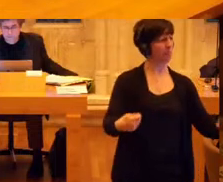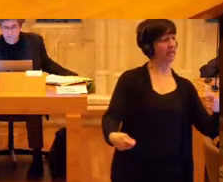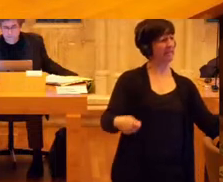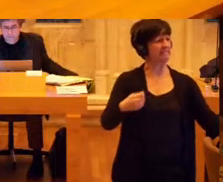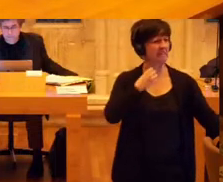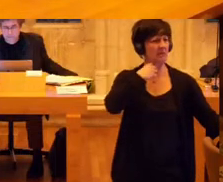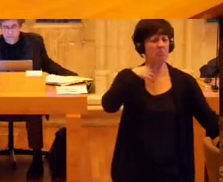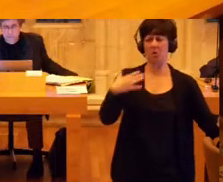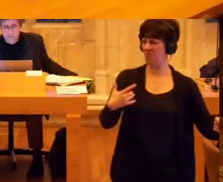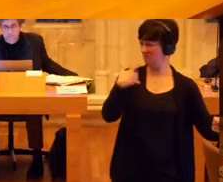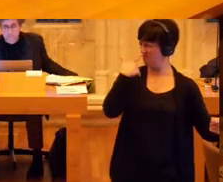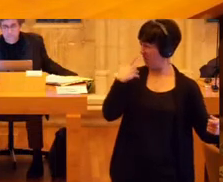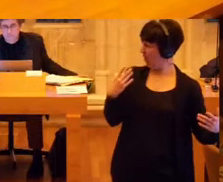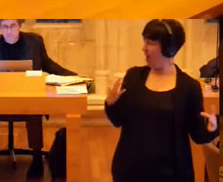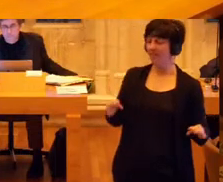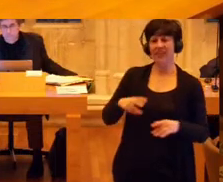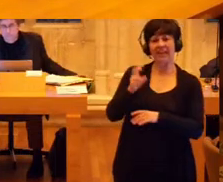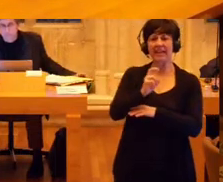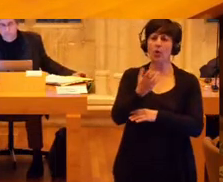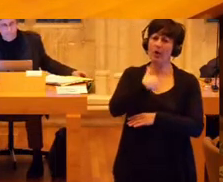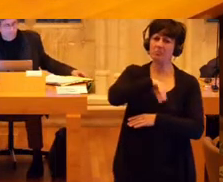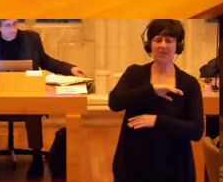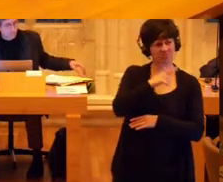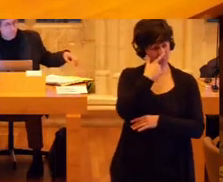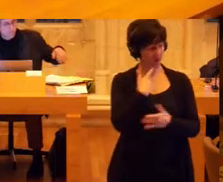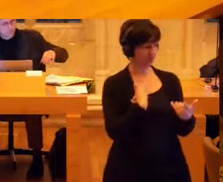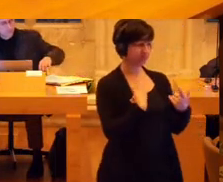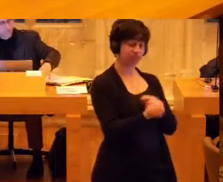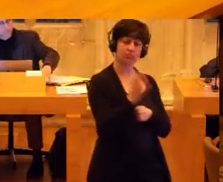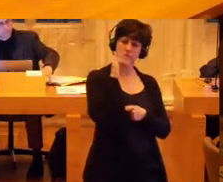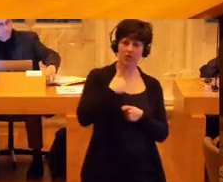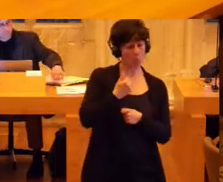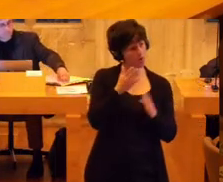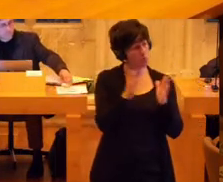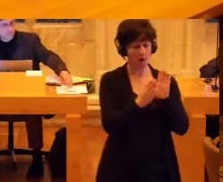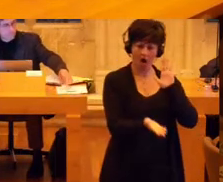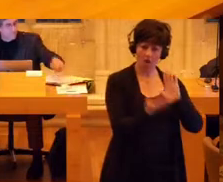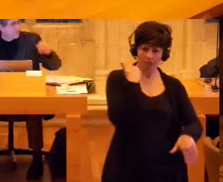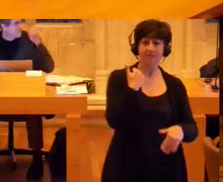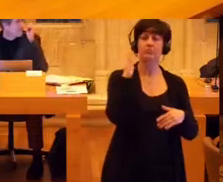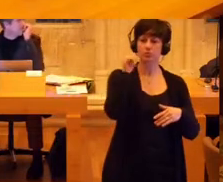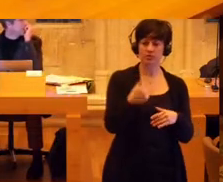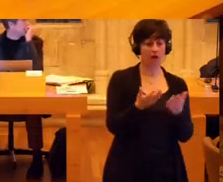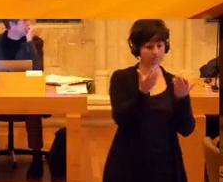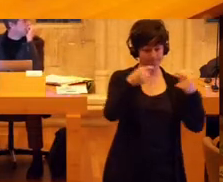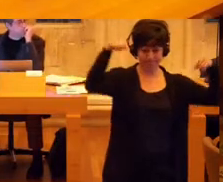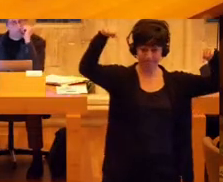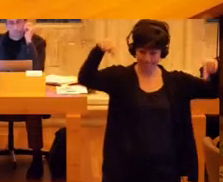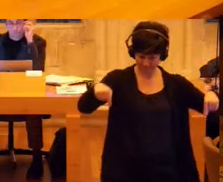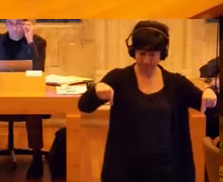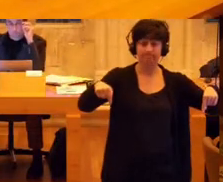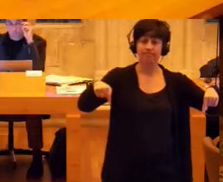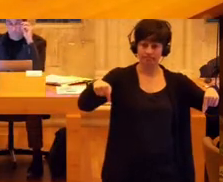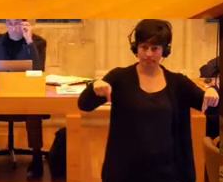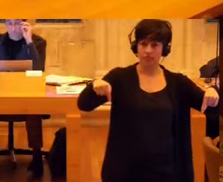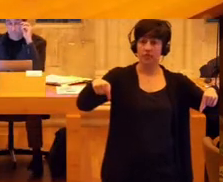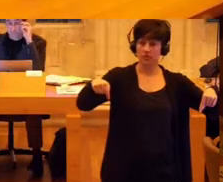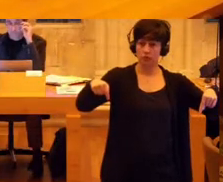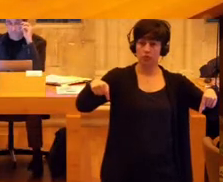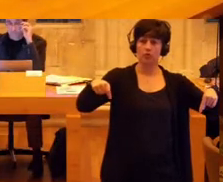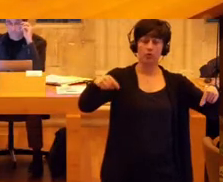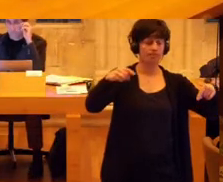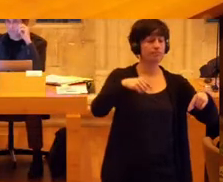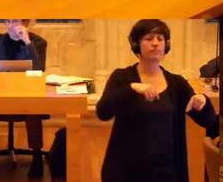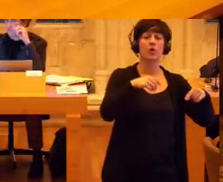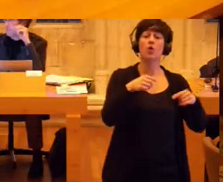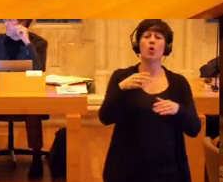pas très conforme en termes d'éco-responsabilité. Donc les rencontres auront lieu dans les deux